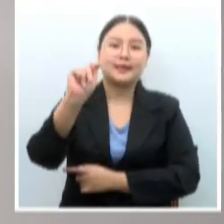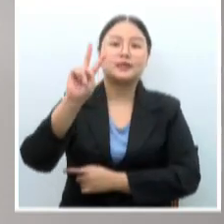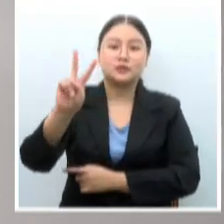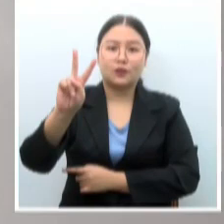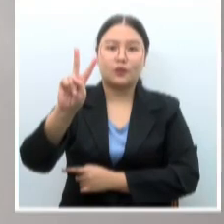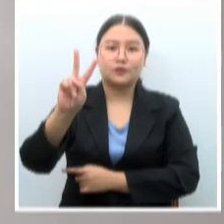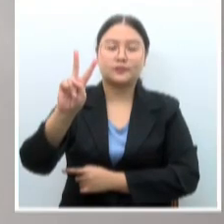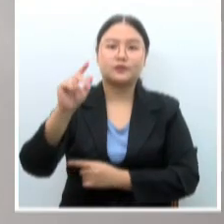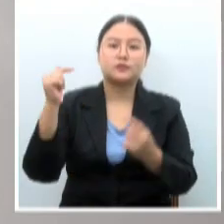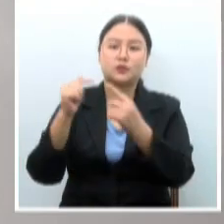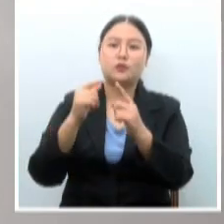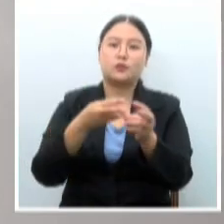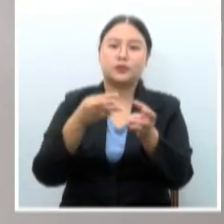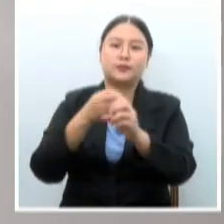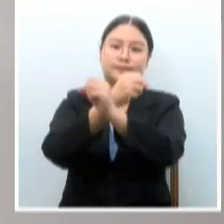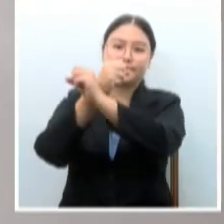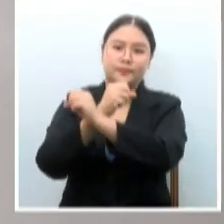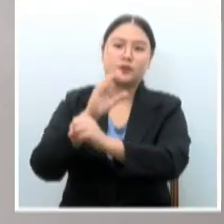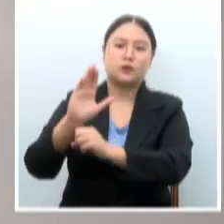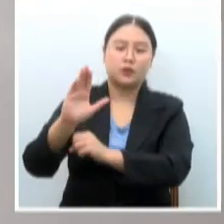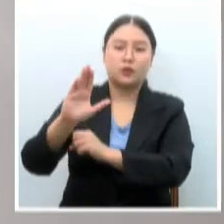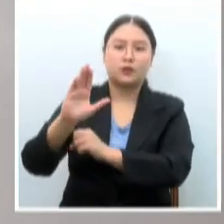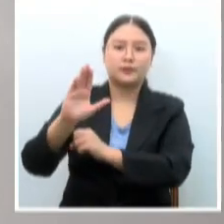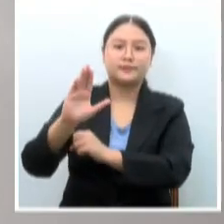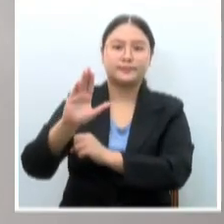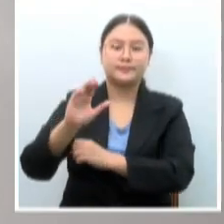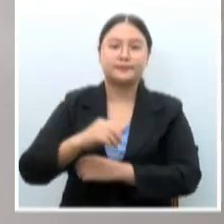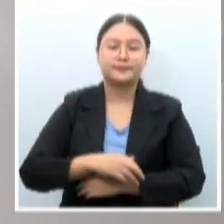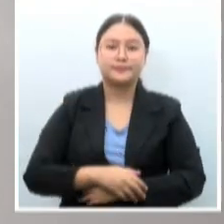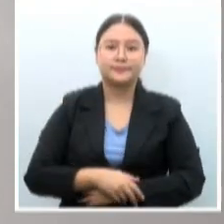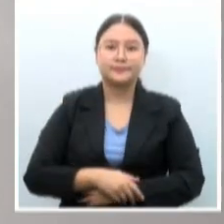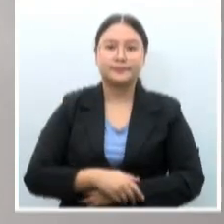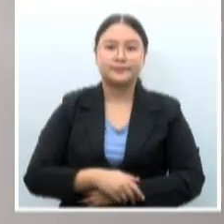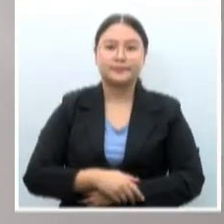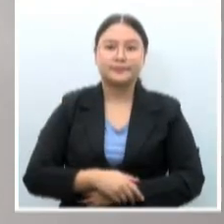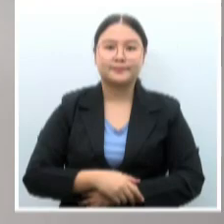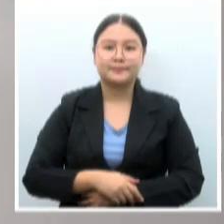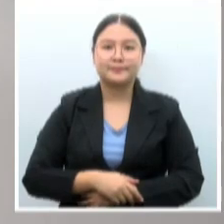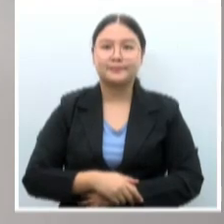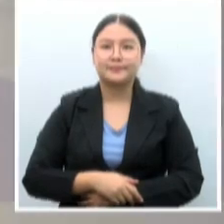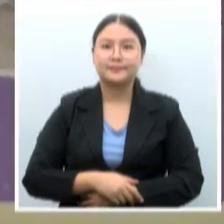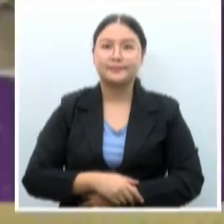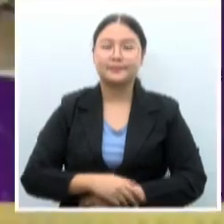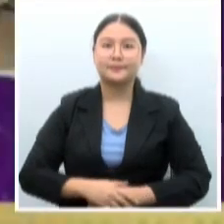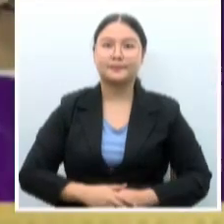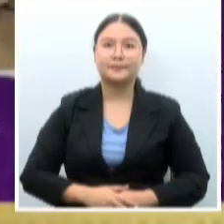ภูมิคุ้มกันที่ดีด้วยพระบารมีนารีรัตนานะคะไปติดตามรับชมเรื่องนี้กันค่ะ